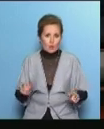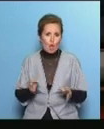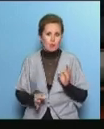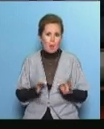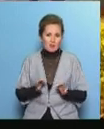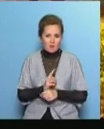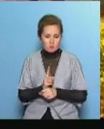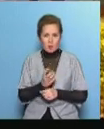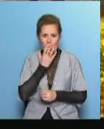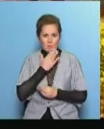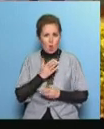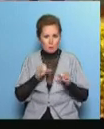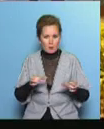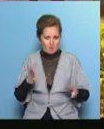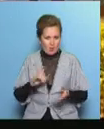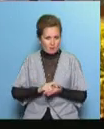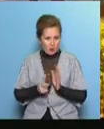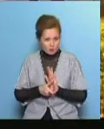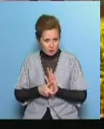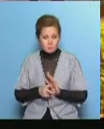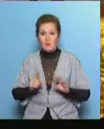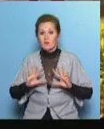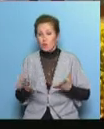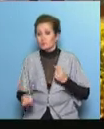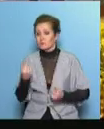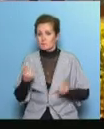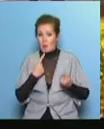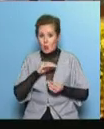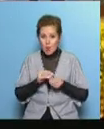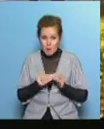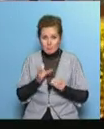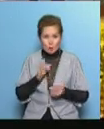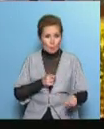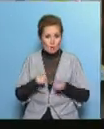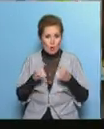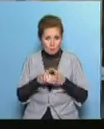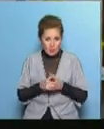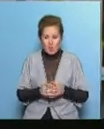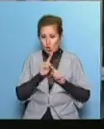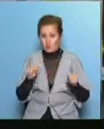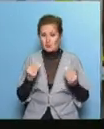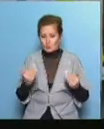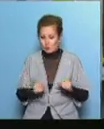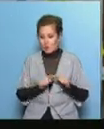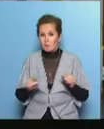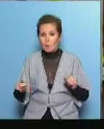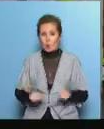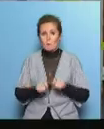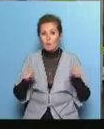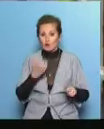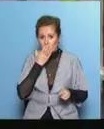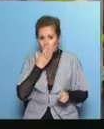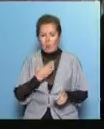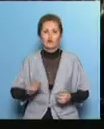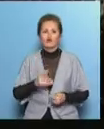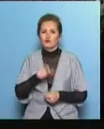тепло в квартирах. В случае возникновения проблем с управляющей компанией, особенно сейчас, в период подачи тепла в дома, жильцы могут